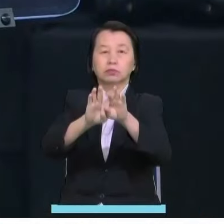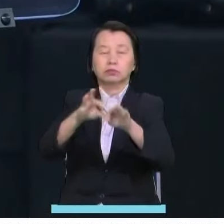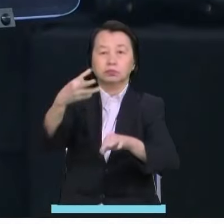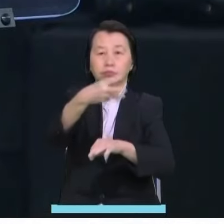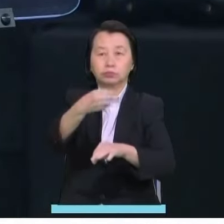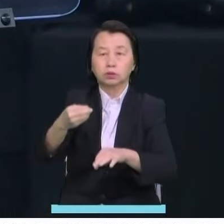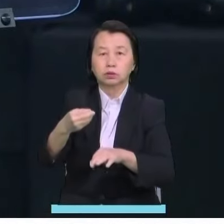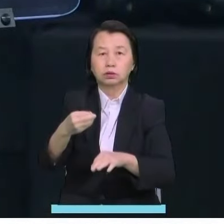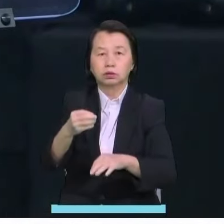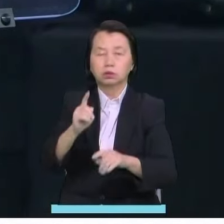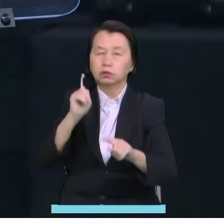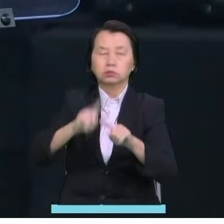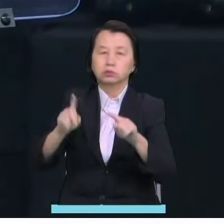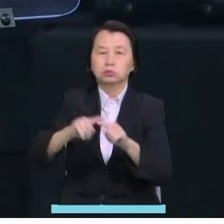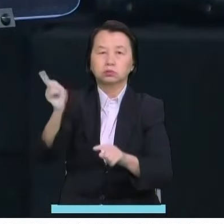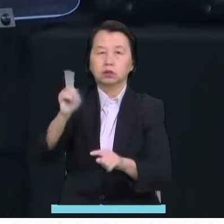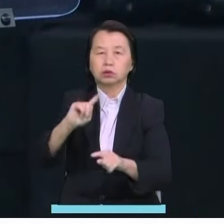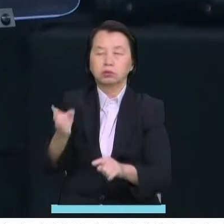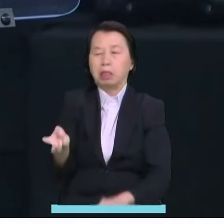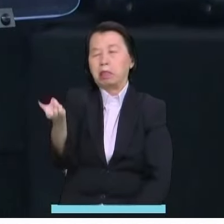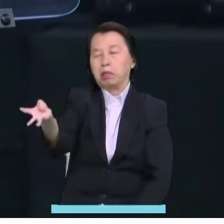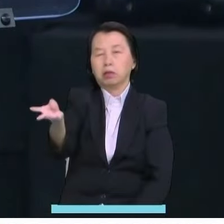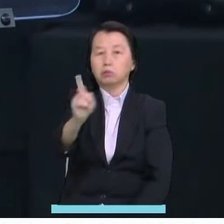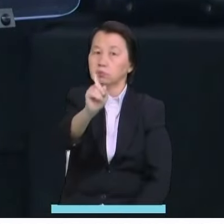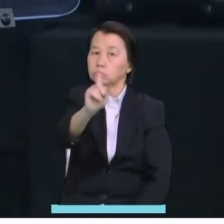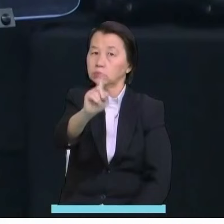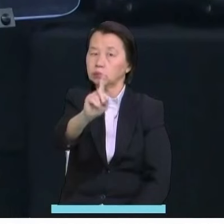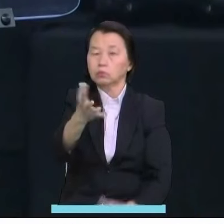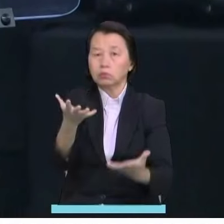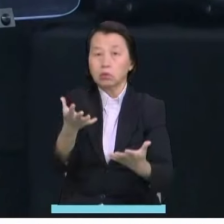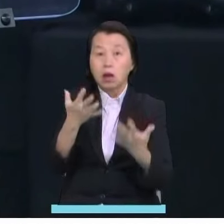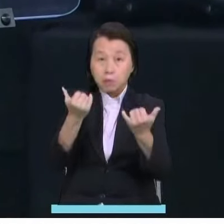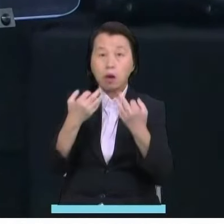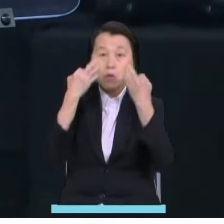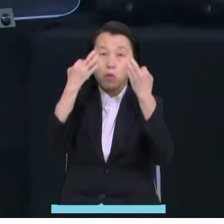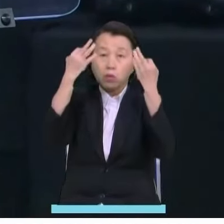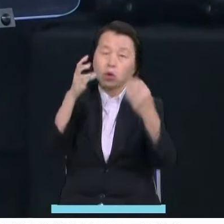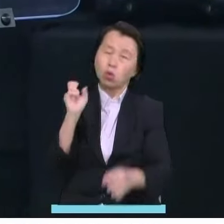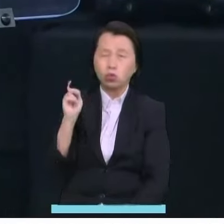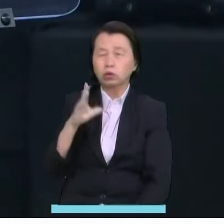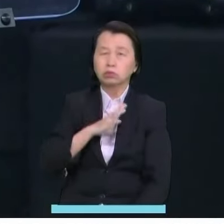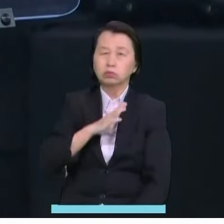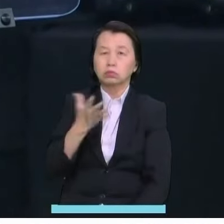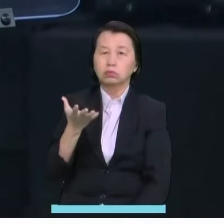dan tidak boleh sama sekali diremehkan. Ya. Mau popular, ya.